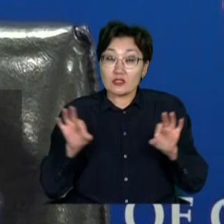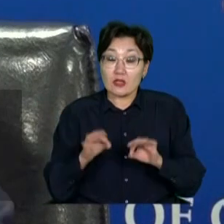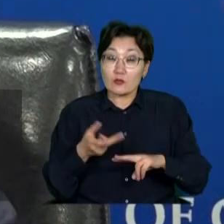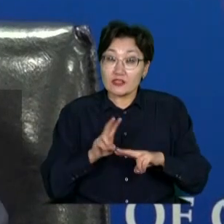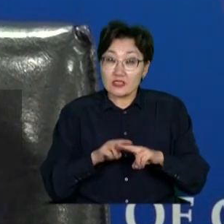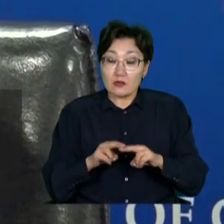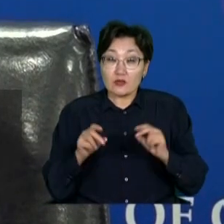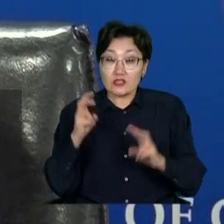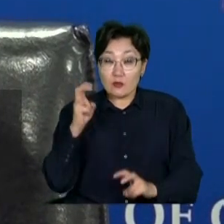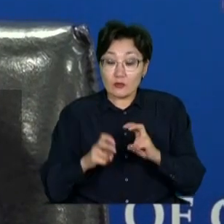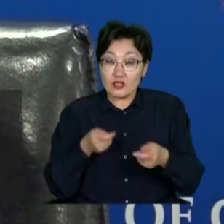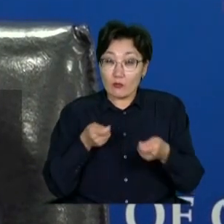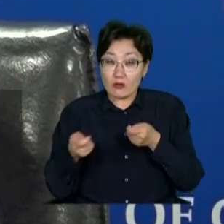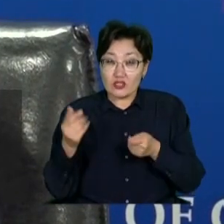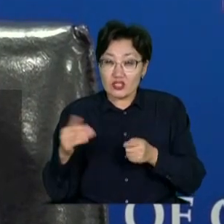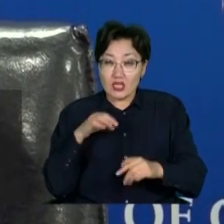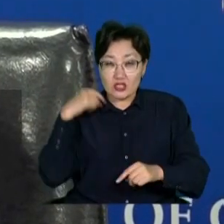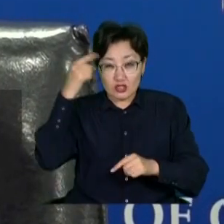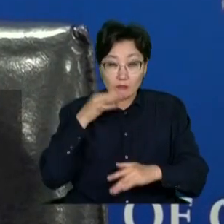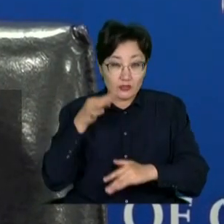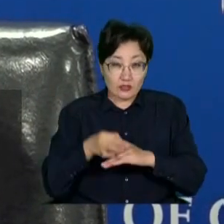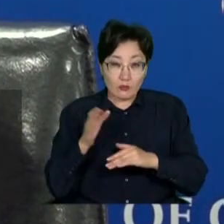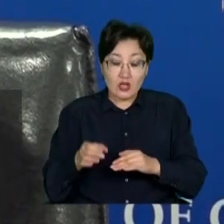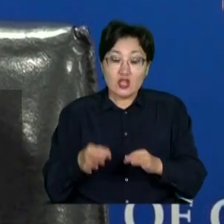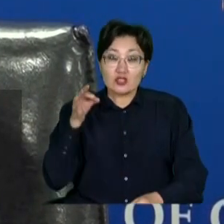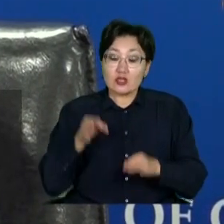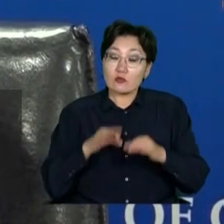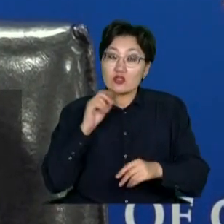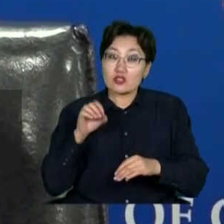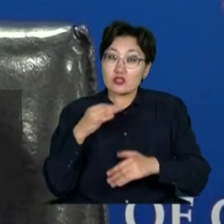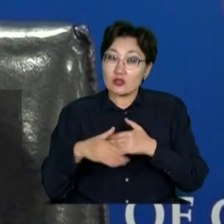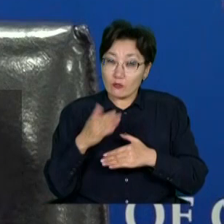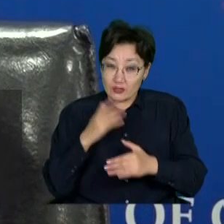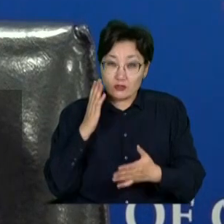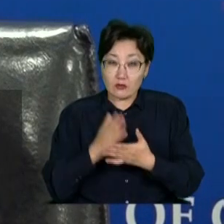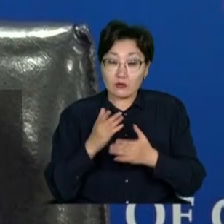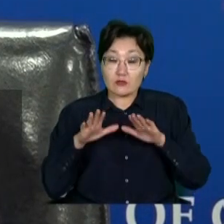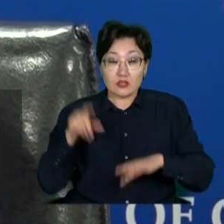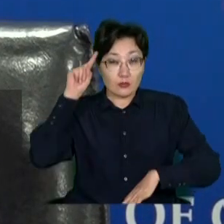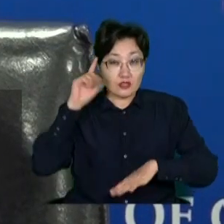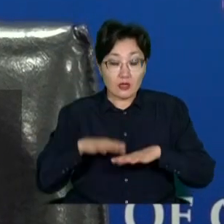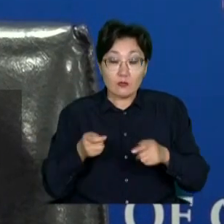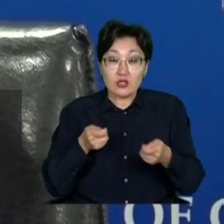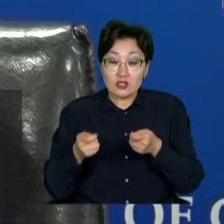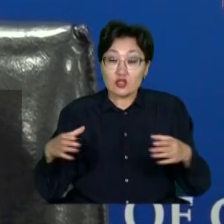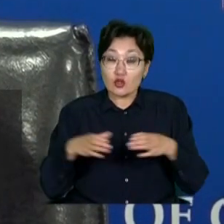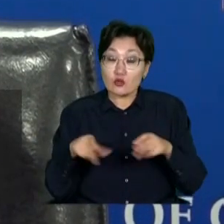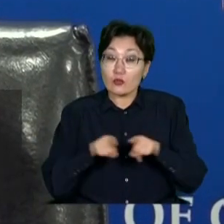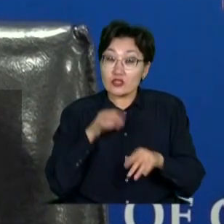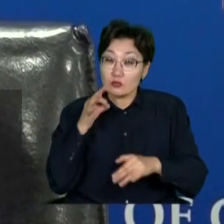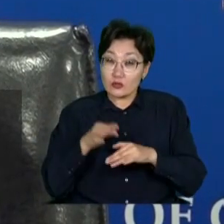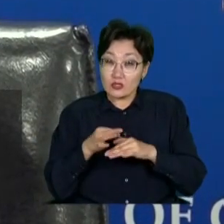аталған кәсіпорын басшылары басымен жауап береді. Тіпті қылмыстық жауапкершілікте қарастырылған жергілікті әкімдік басшылары да жауапты.